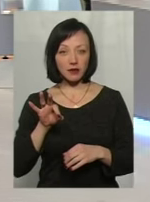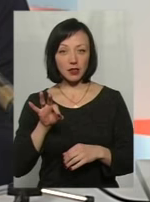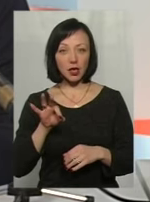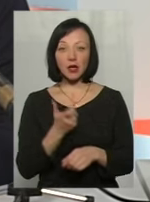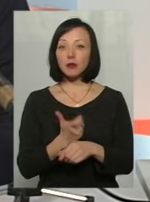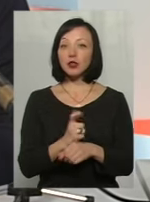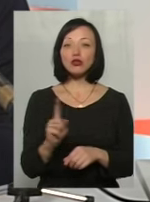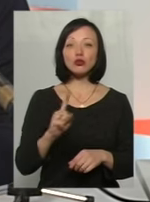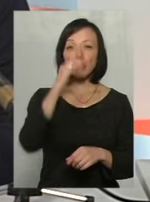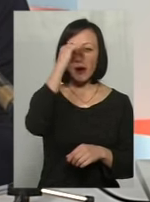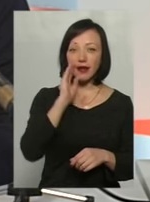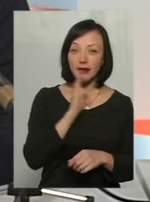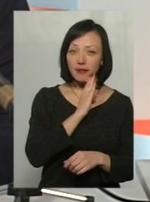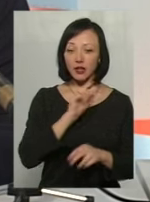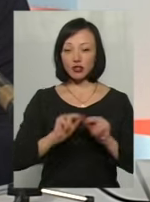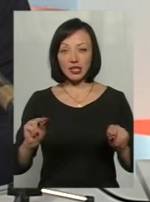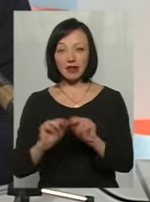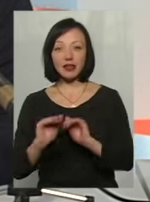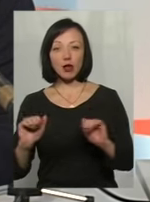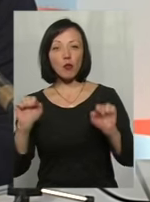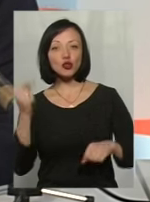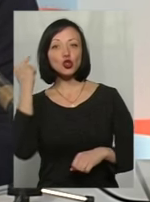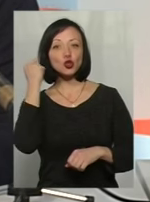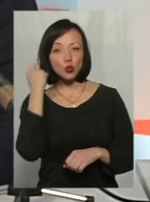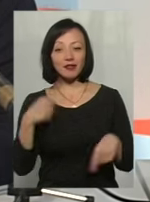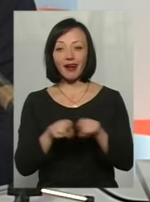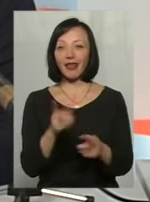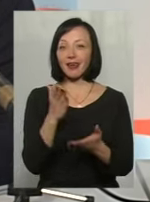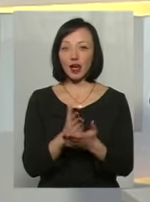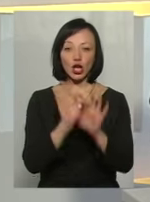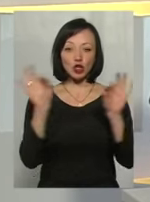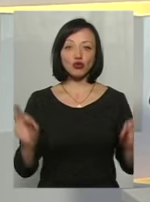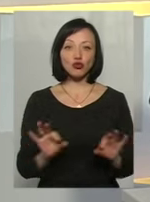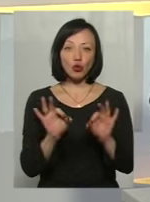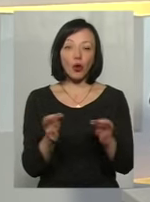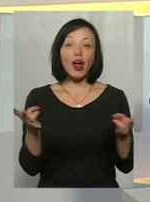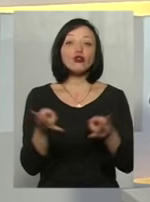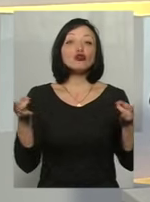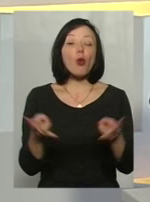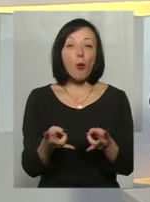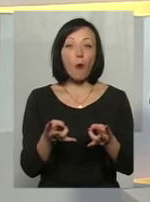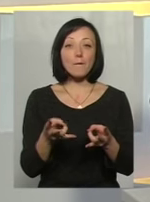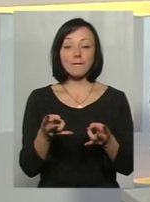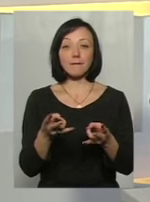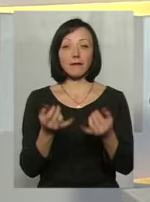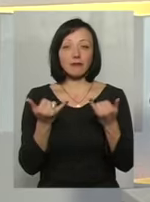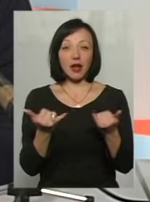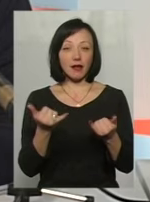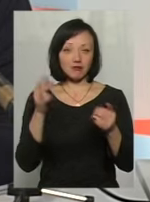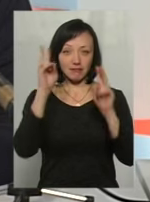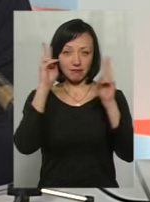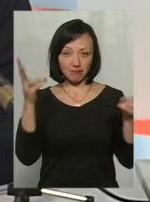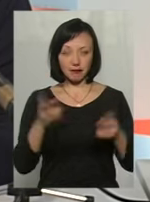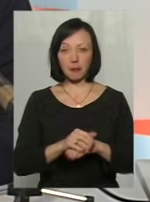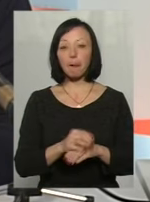що батьків, що вчителів, що дітей десь, може, чули, що він такий є, але для чого він потрібен, вони абсолютно не володіють інформацією. Хоча це